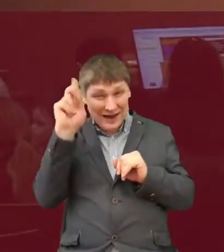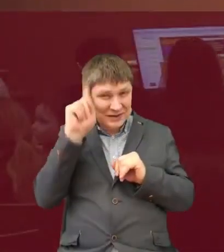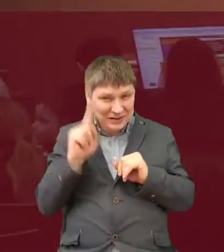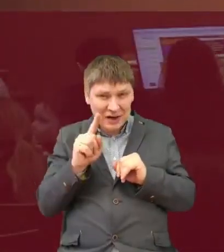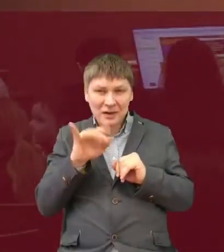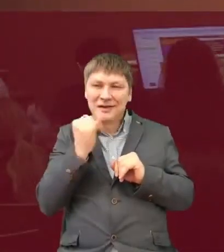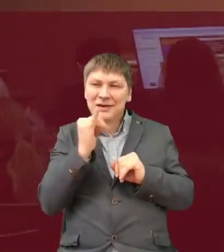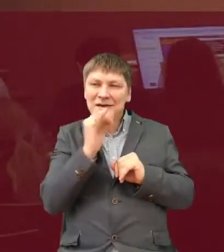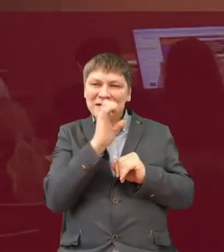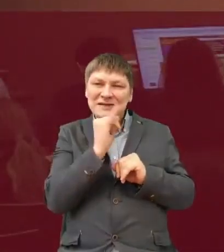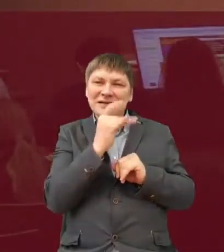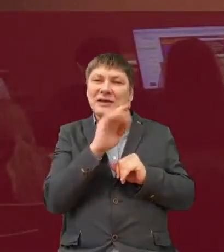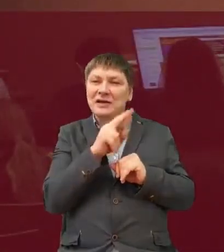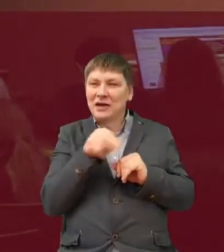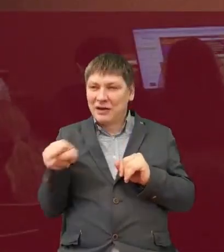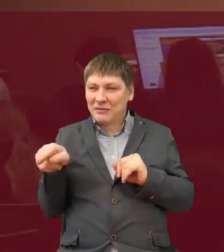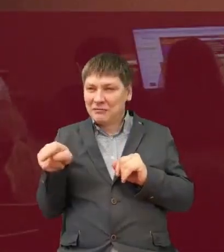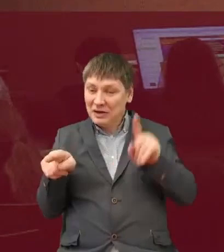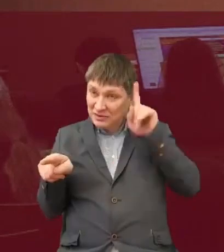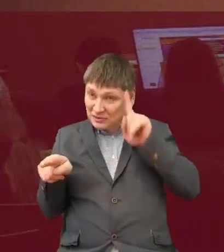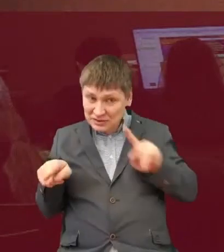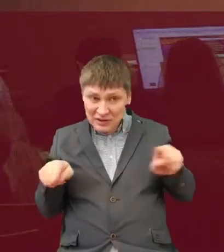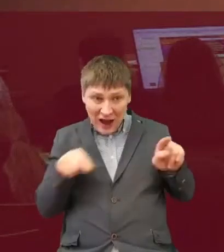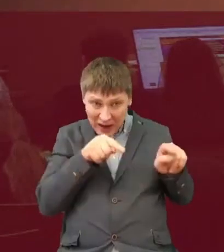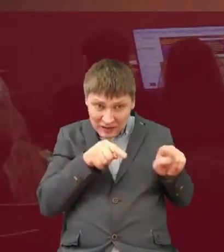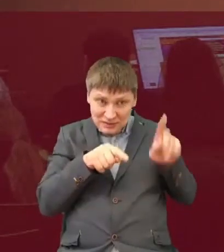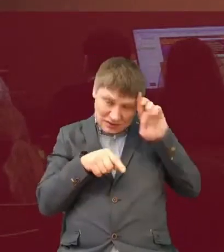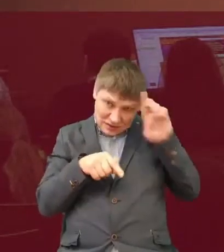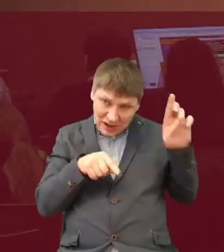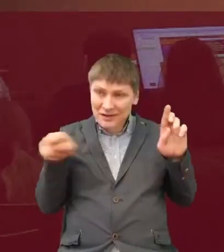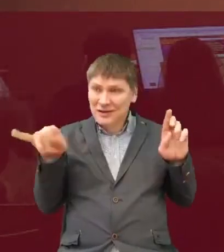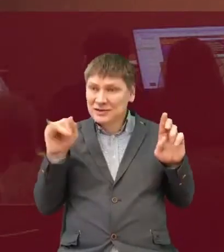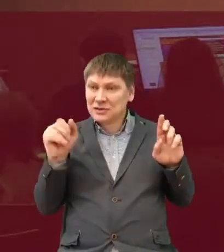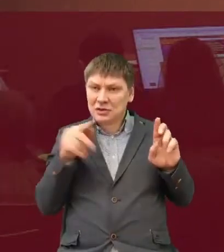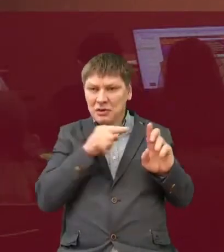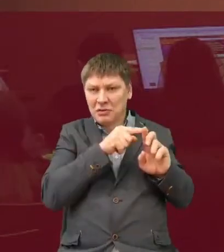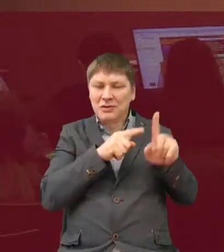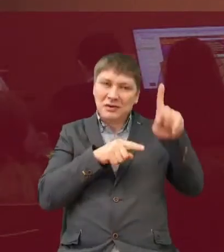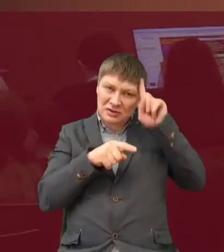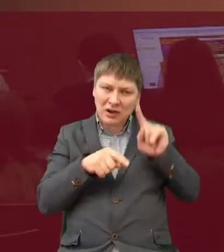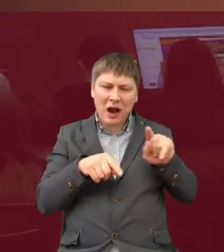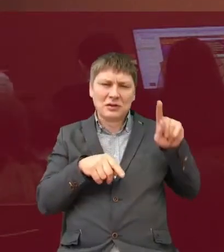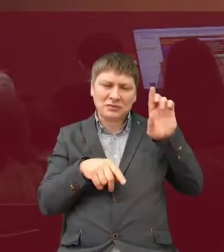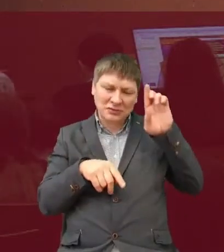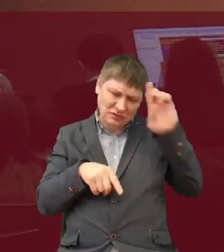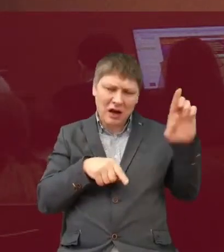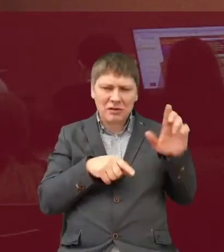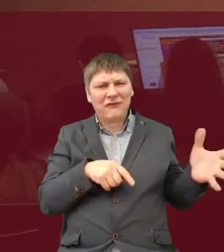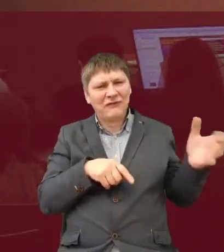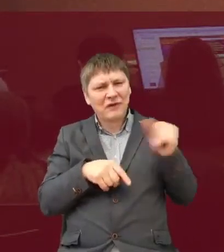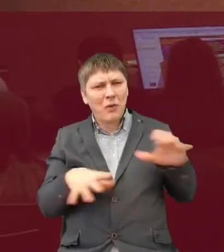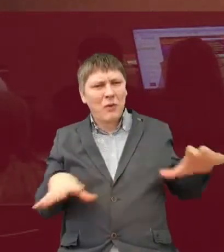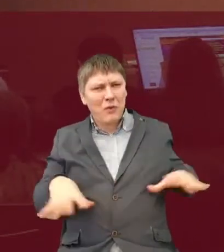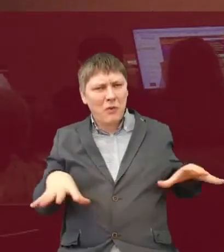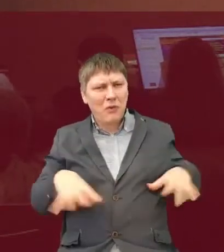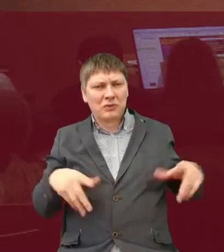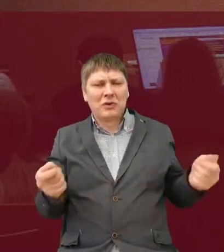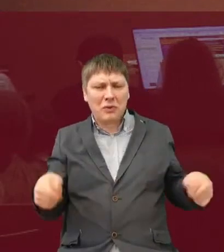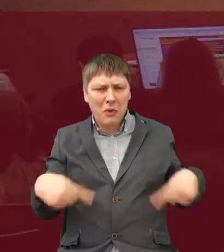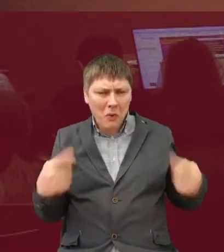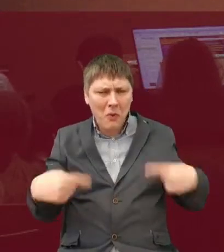и царя сирийского и там написано следующее и вышел царь израильский взял коней колесницы